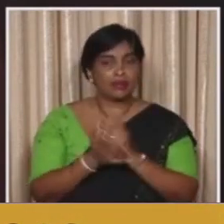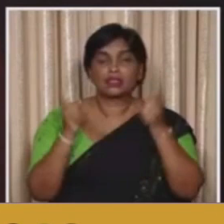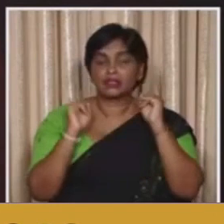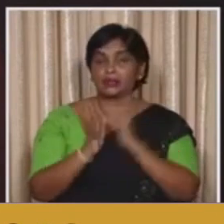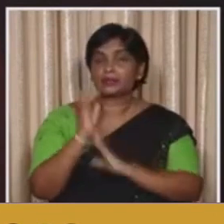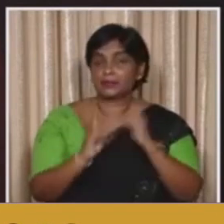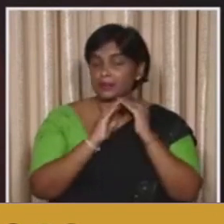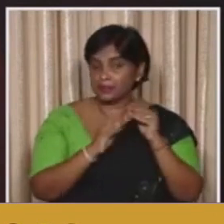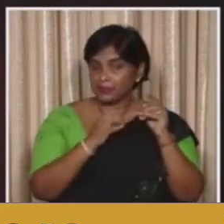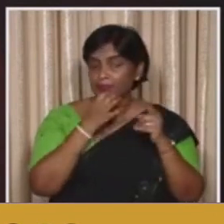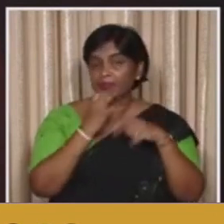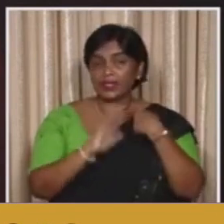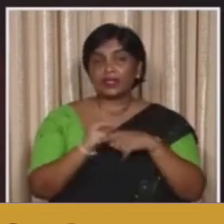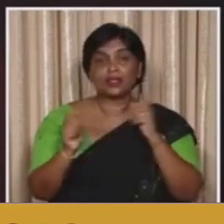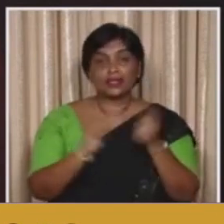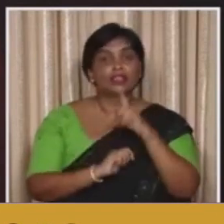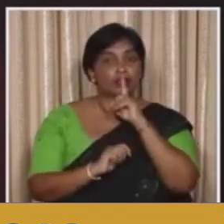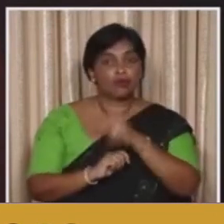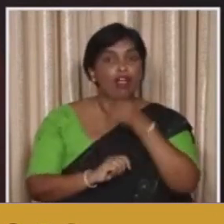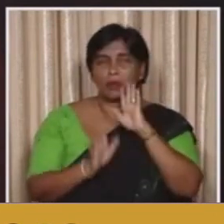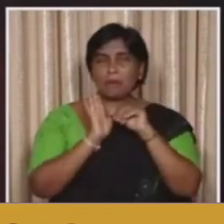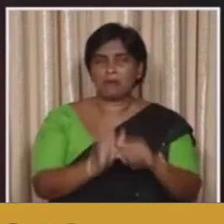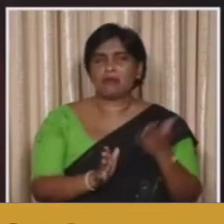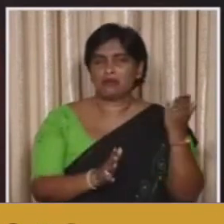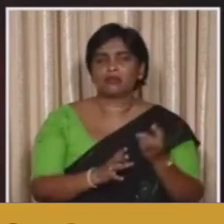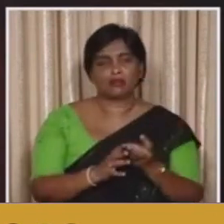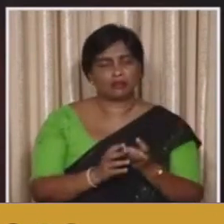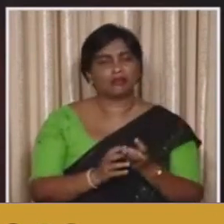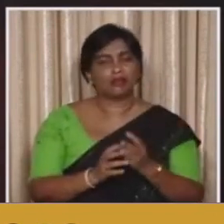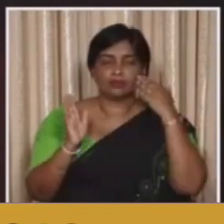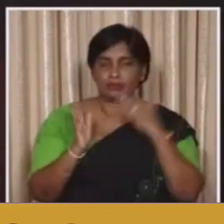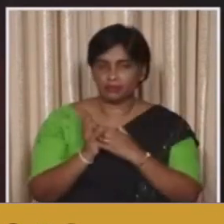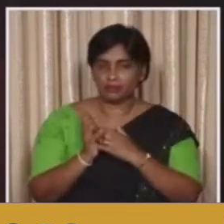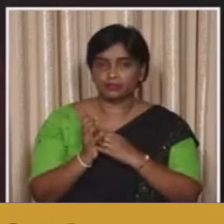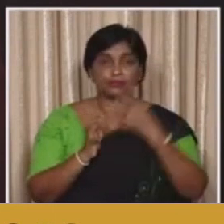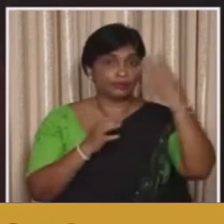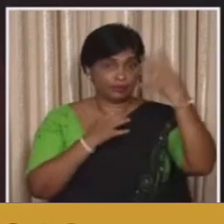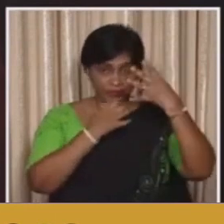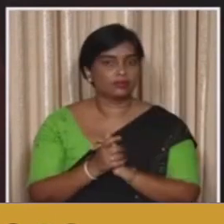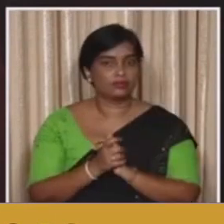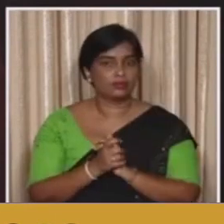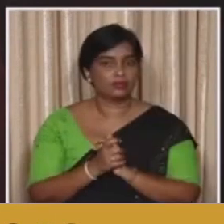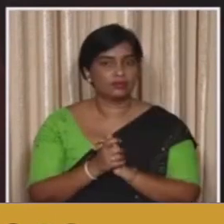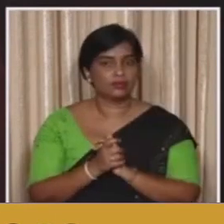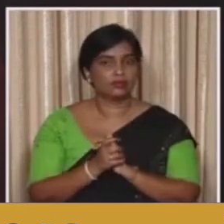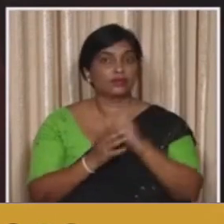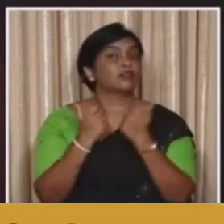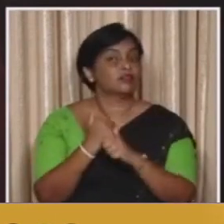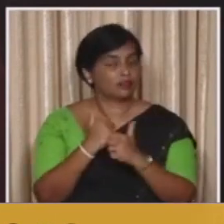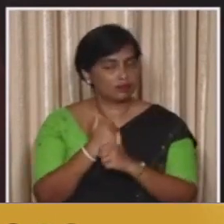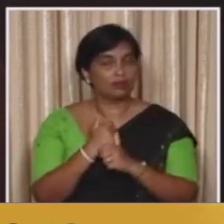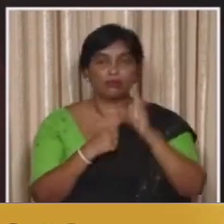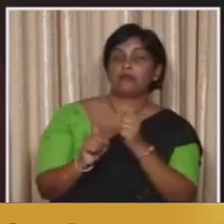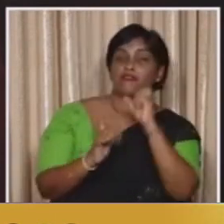ක්‍රීඩා අමාත්‍යාංශය ශ්‍රී ලංකා ක්‍රිකට් එකට කිව්වේ අවසරය ගන්න කියලා. ඒක තමයි තුන්වෙනි කාරණාව. හතරවෙනි කාරණාව ව්‍යවස්ථාව හදන්නට